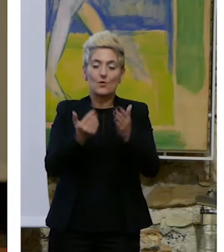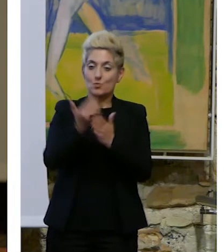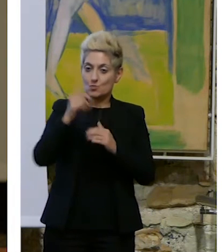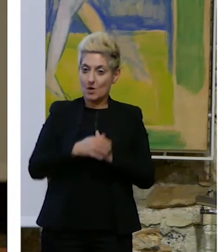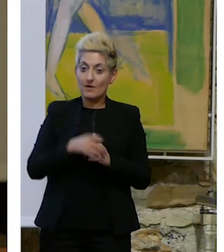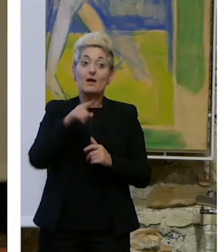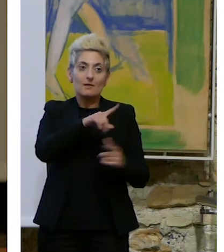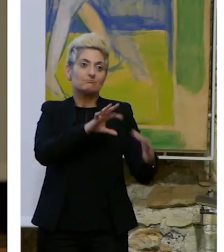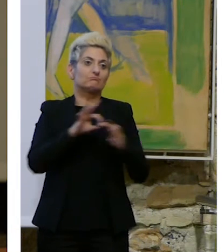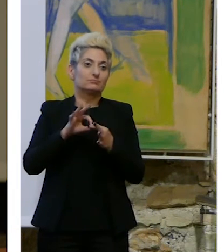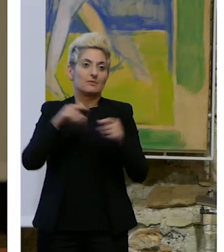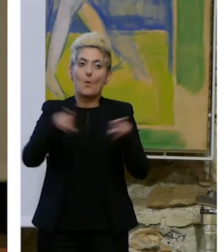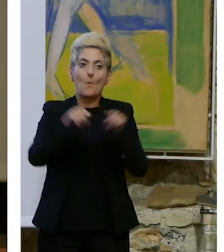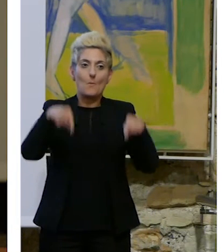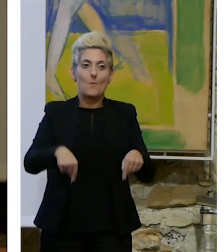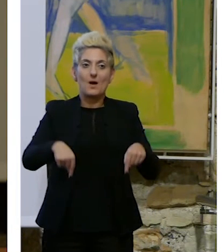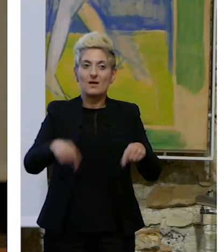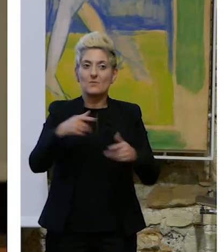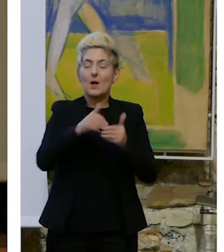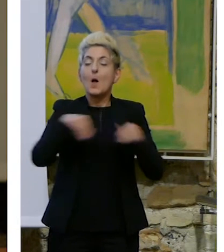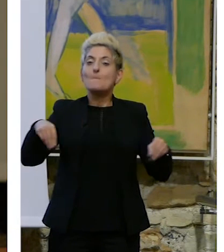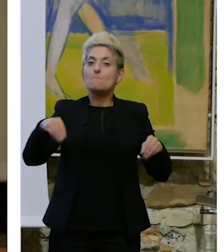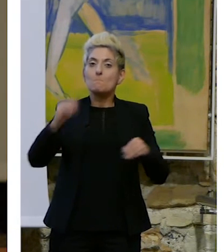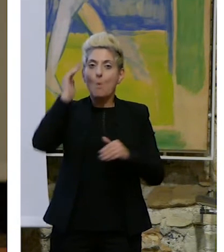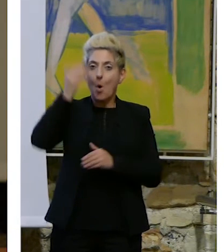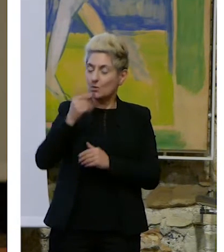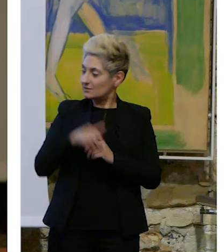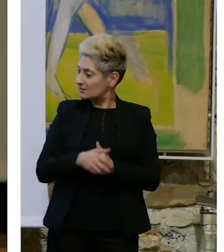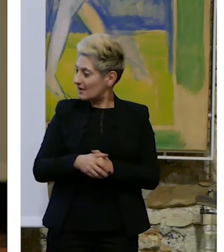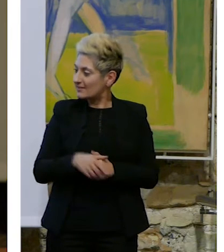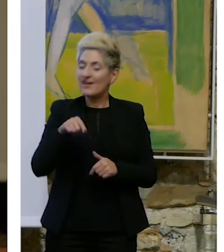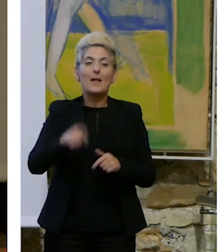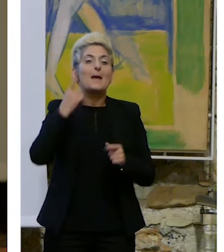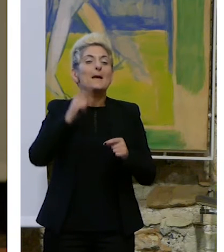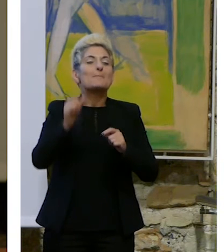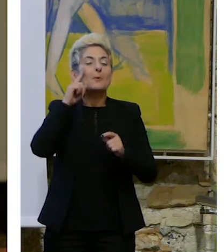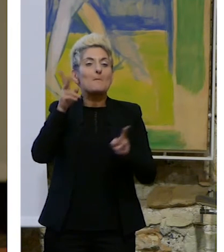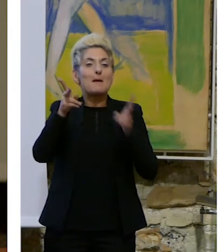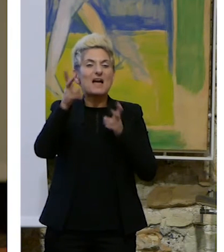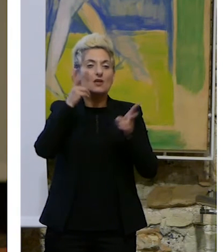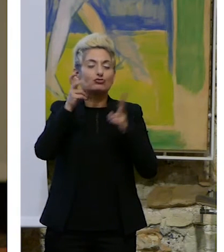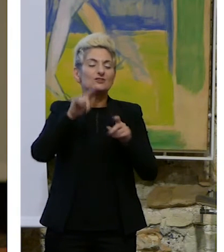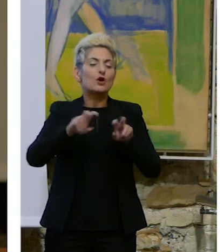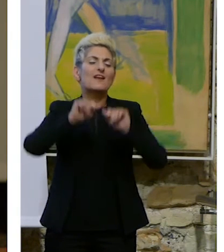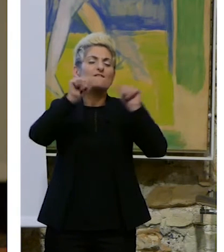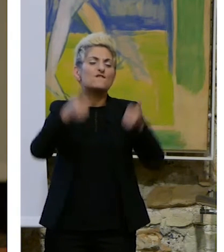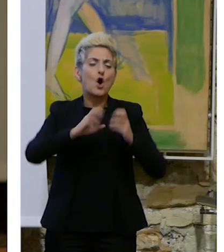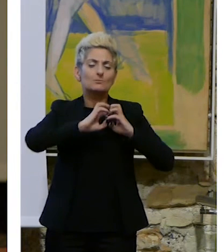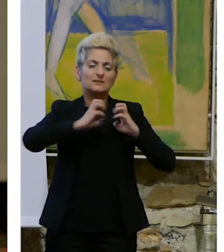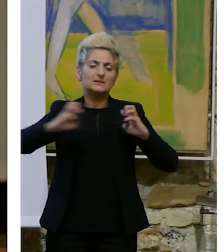ho rivisto in questa faccenda, dove la percezione prende tante forme e